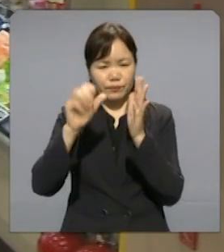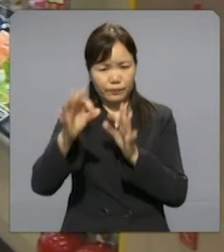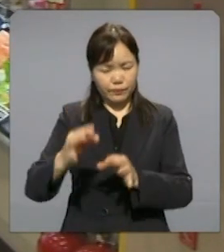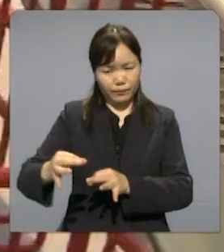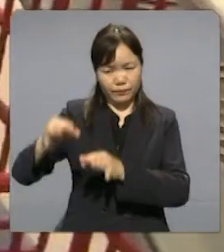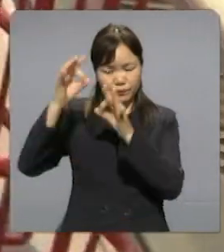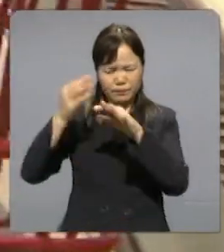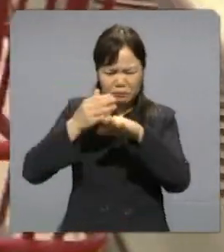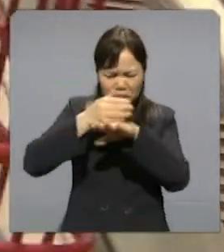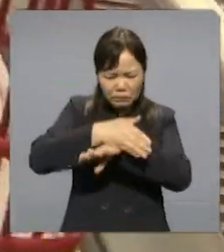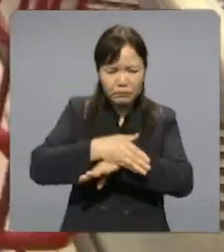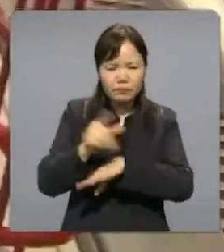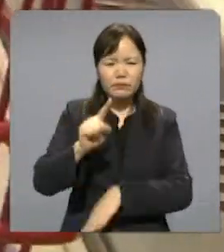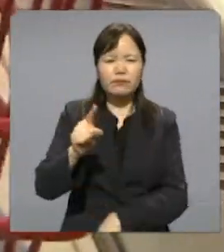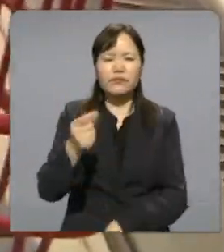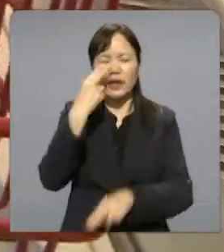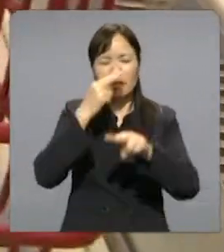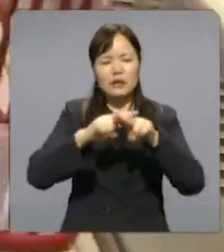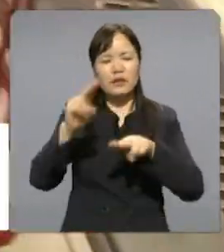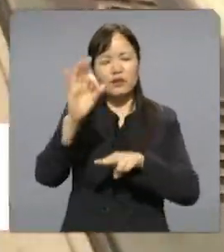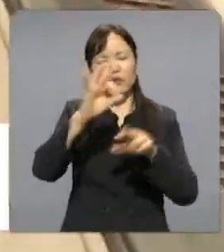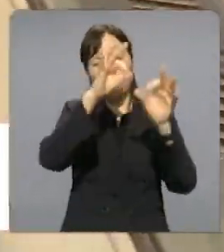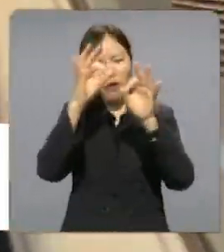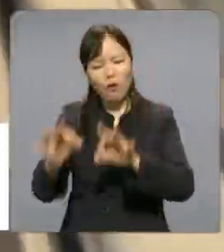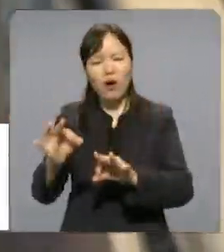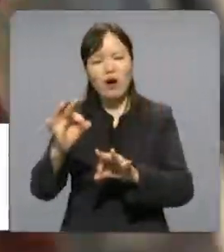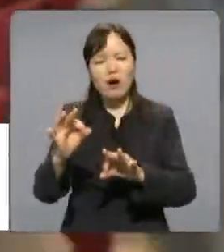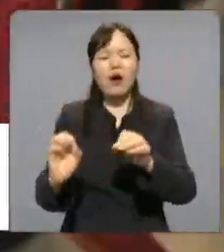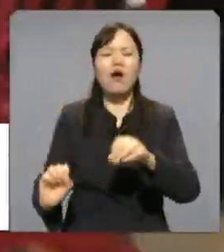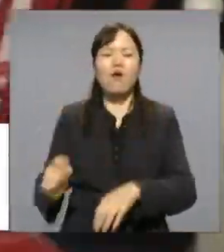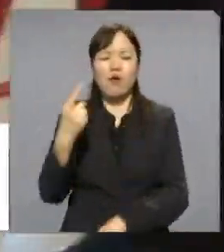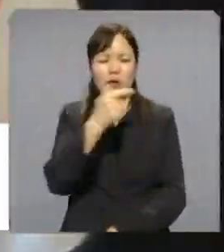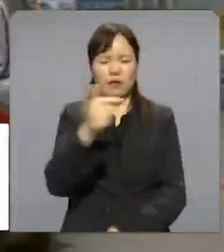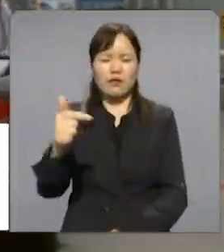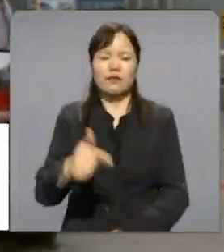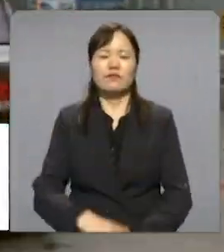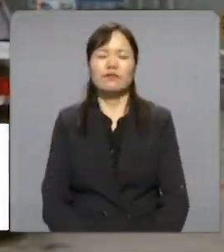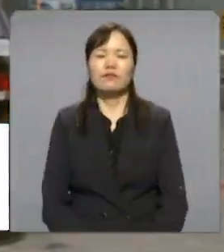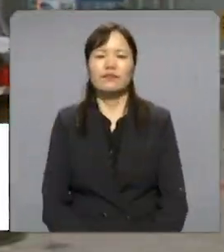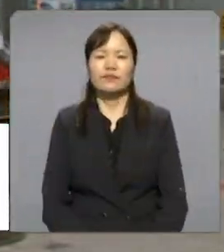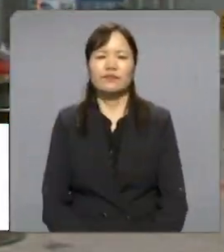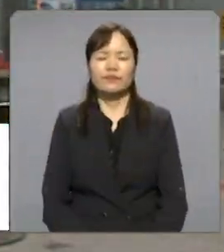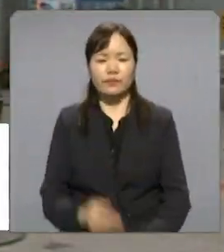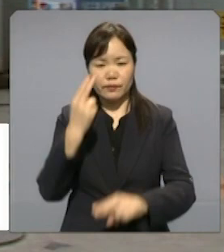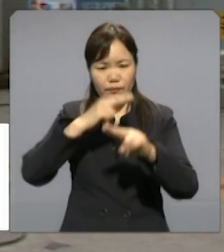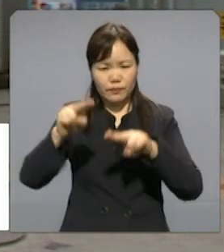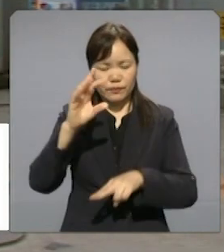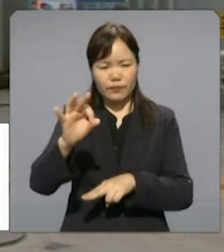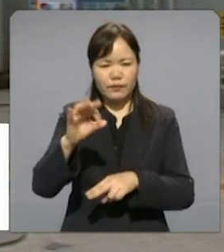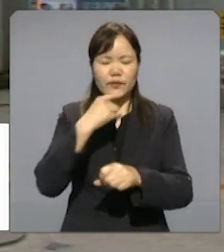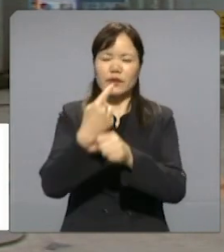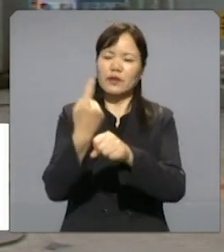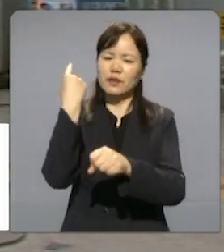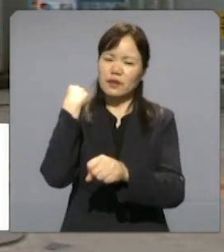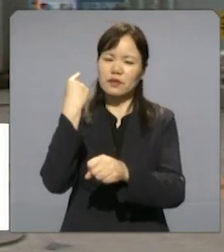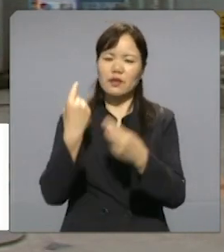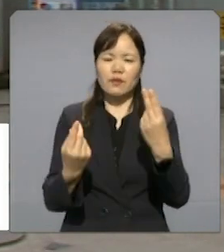상승률 둔화에는 특히 석유류 가격 하락이 큰 영향을 끼쳤습니다. 석유류 가격이 1년